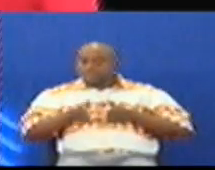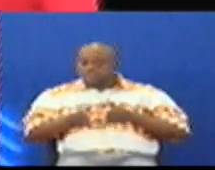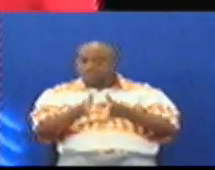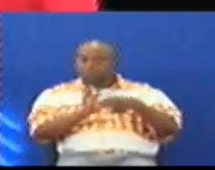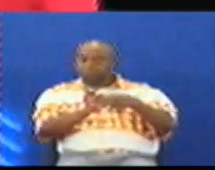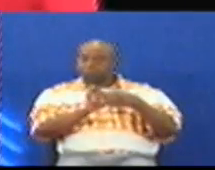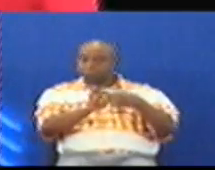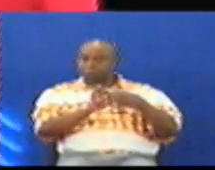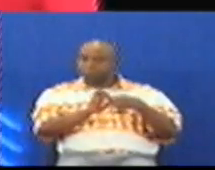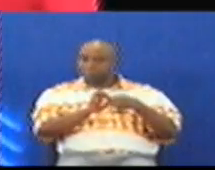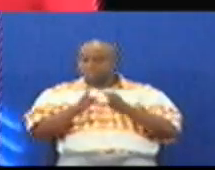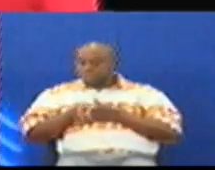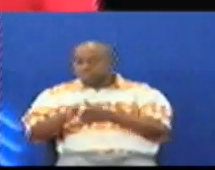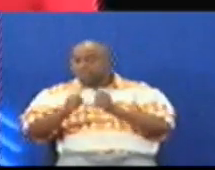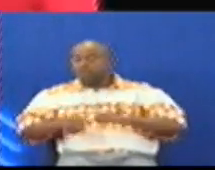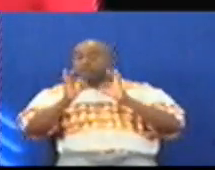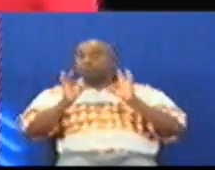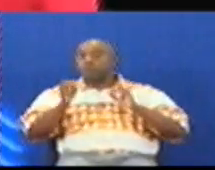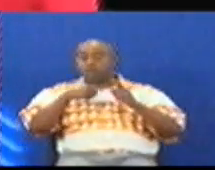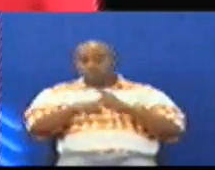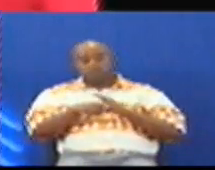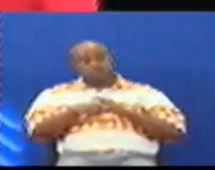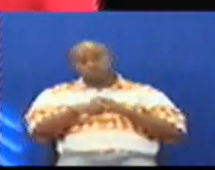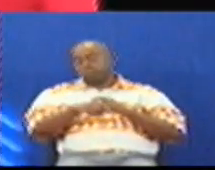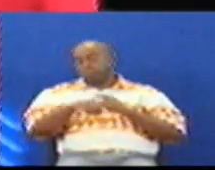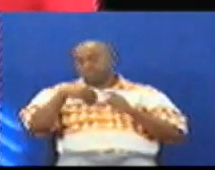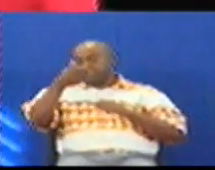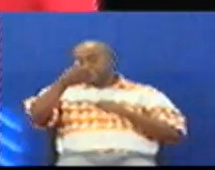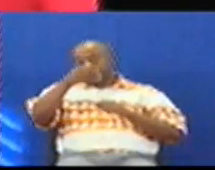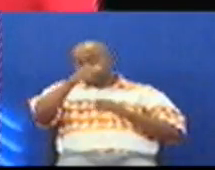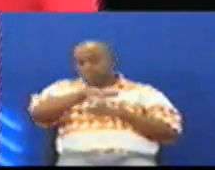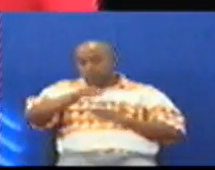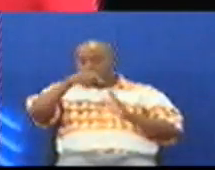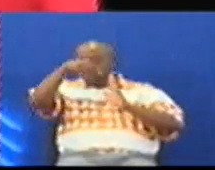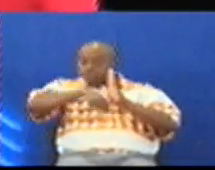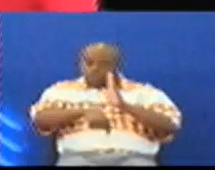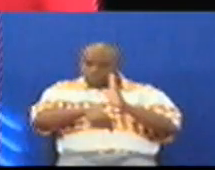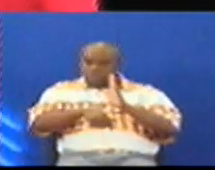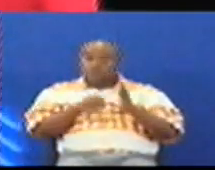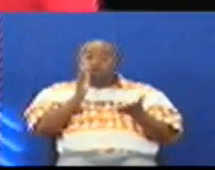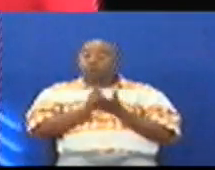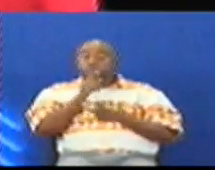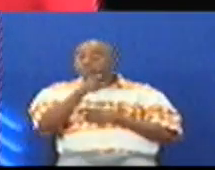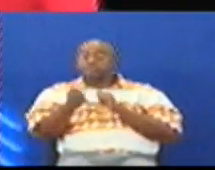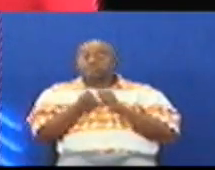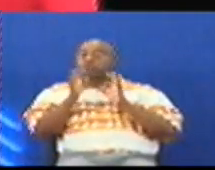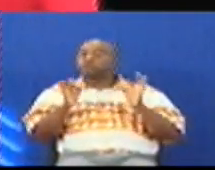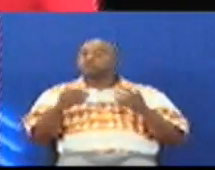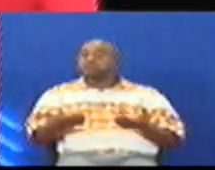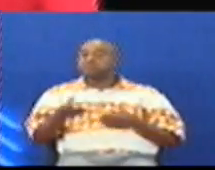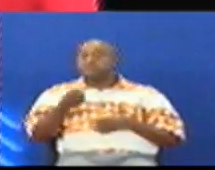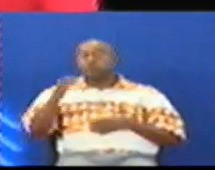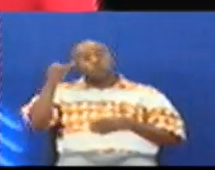kushirikiana na namna ya utawala bora katika ngazi za chini. Mheshimiwa Spika, jambo hili limeleta impact kubwa. Ninatoa ushauri kwa serikali, msione